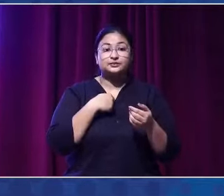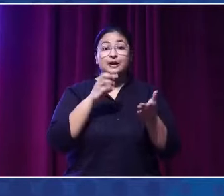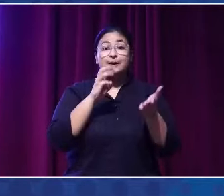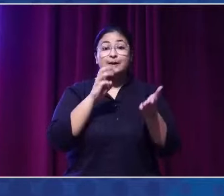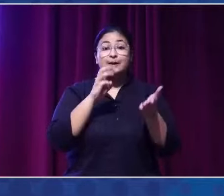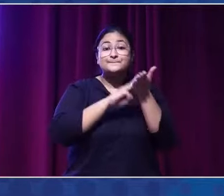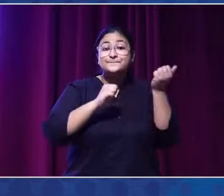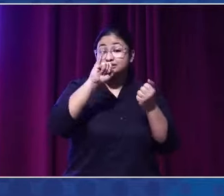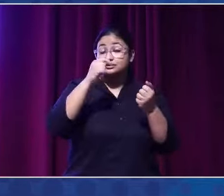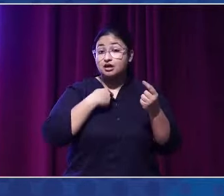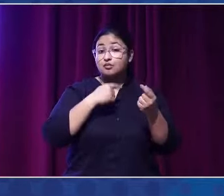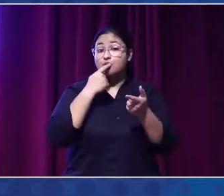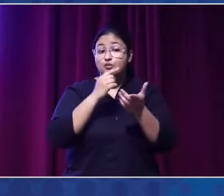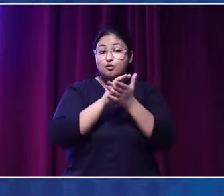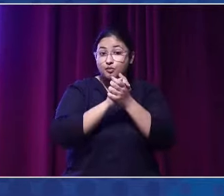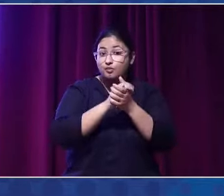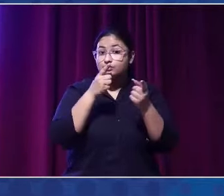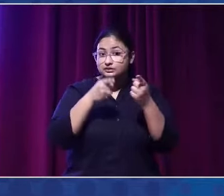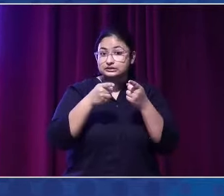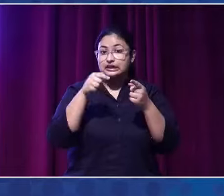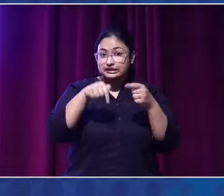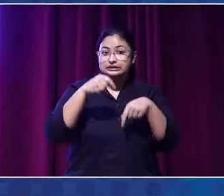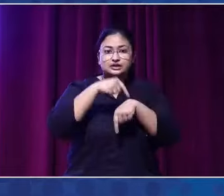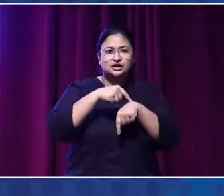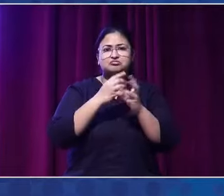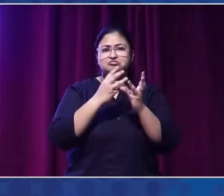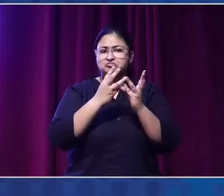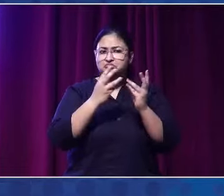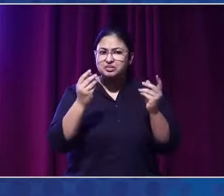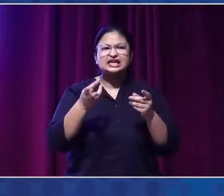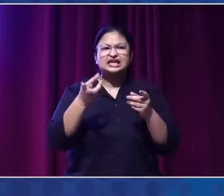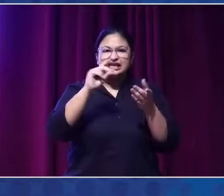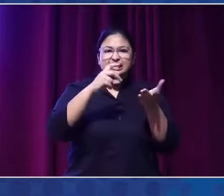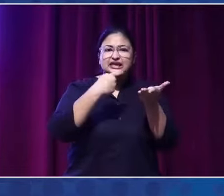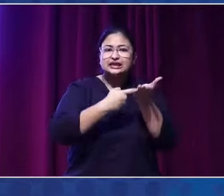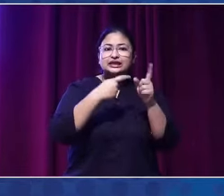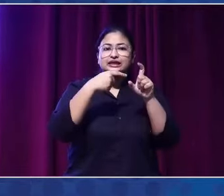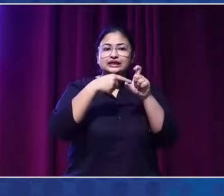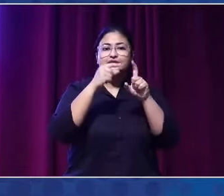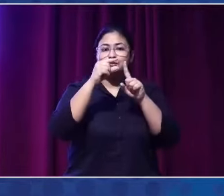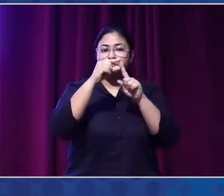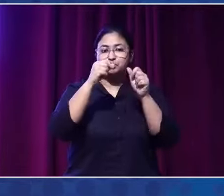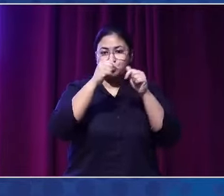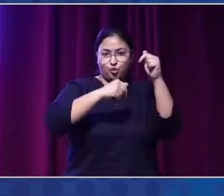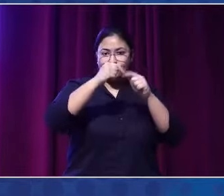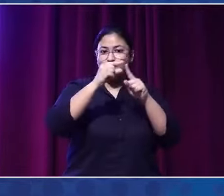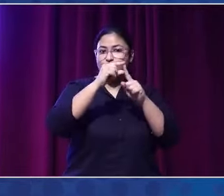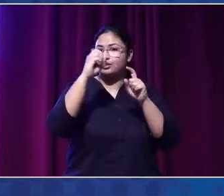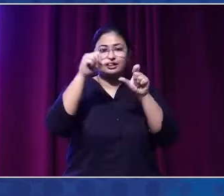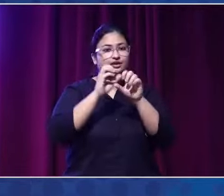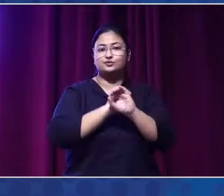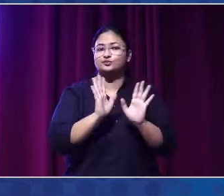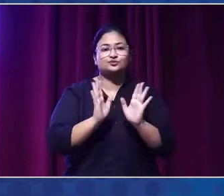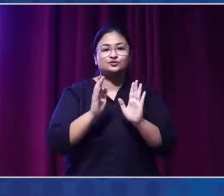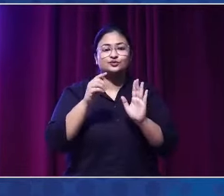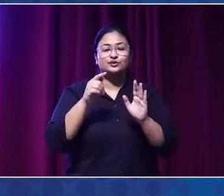16th of March, दिस टाइम वी हैवंट हैड मैनी रीपोल्स। दिस इज एन इनक्रेडिबल स्टोरी अगेन